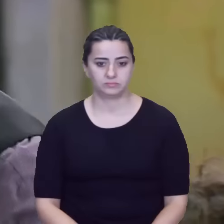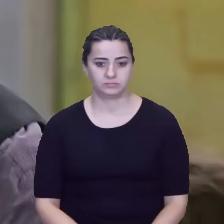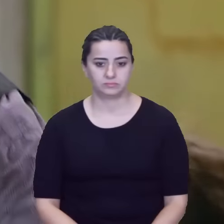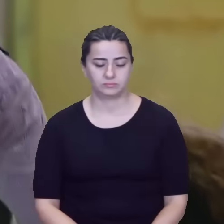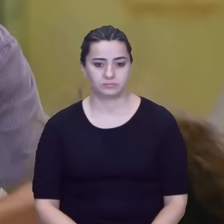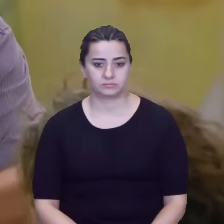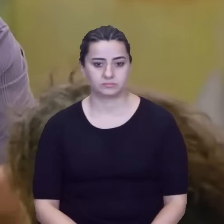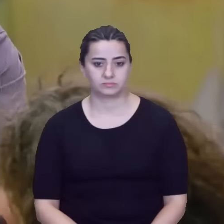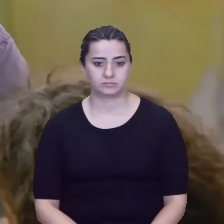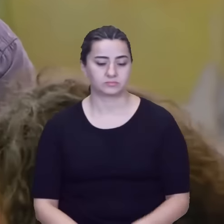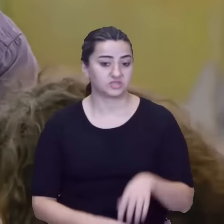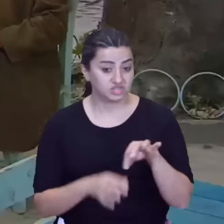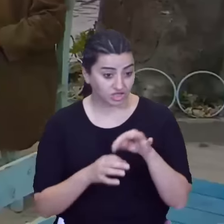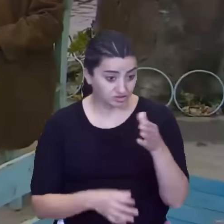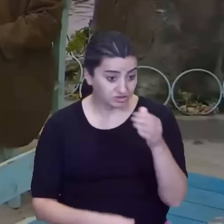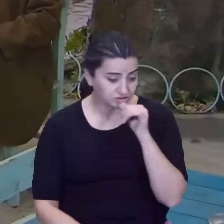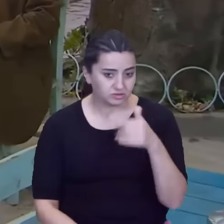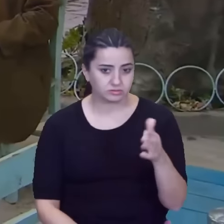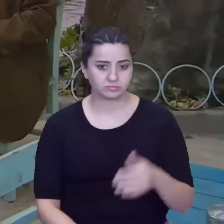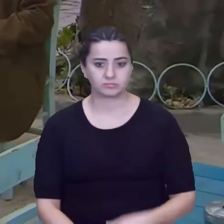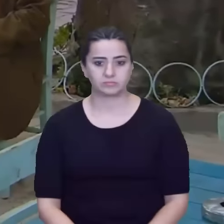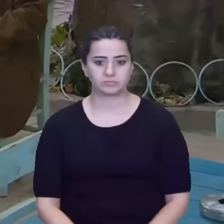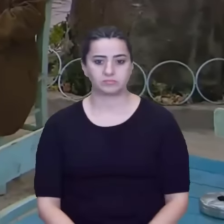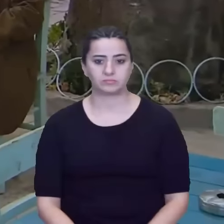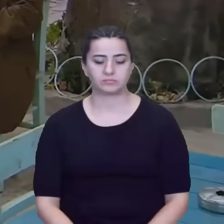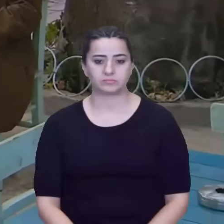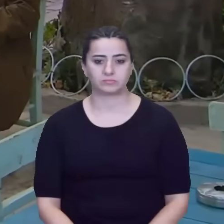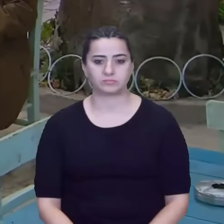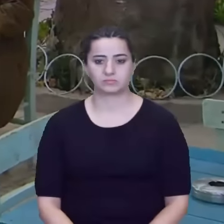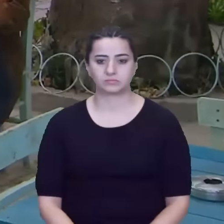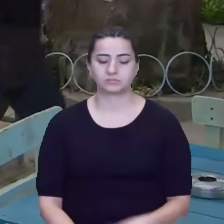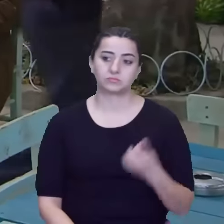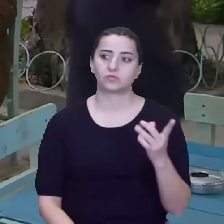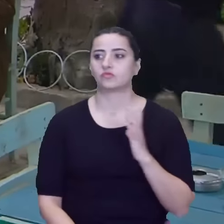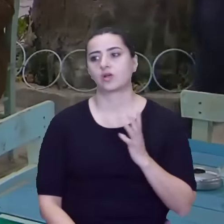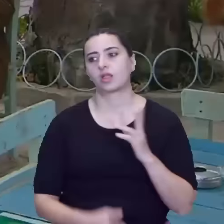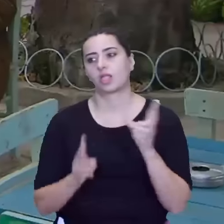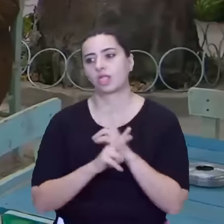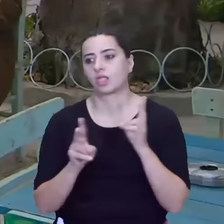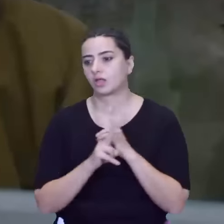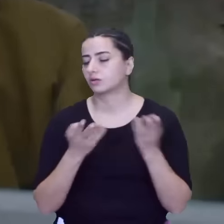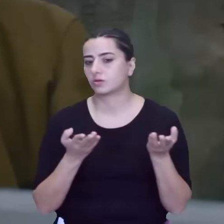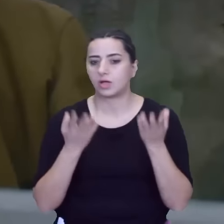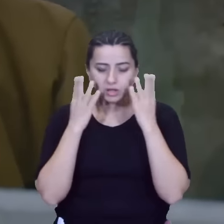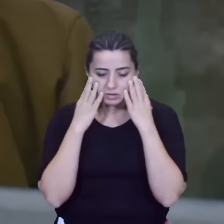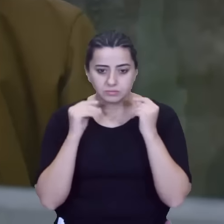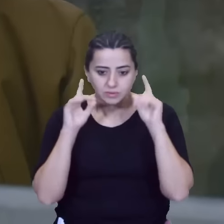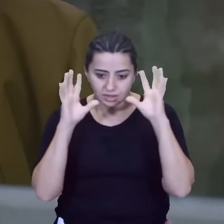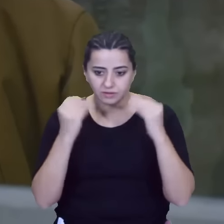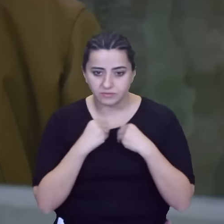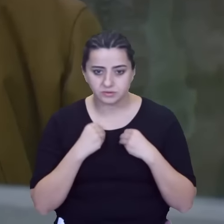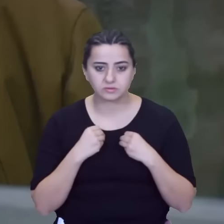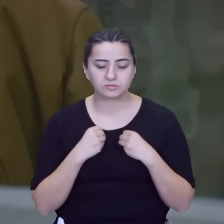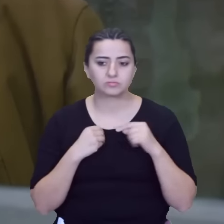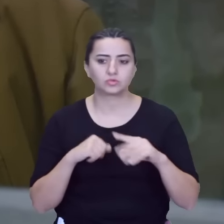Çayını içsene sen. Çayını iç, çayını. Eline tutuşturdu gidiyor. Bir de bu var. Boyla gülüyor abi. Herkes gülüyor. Delirtecekler beni